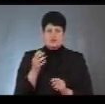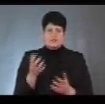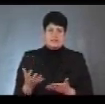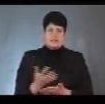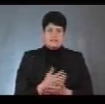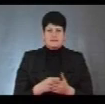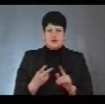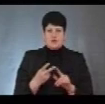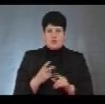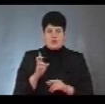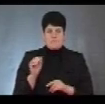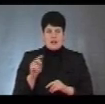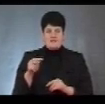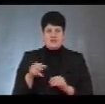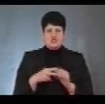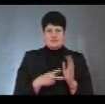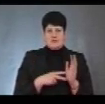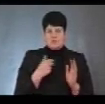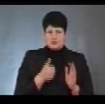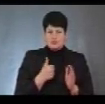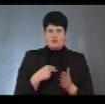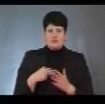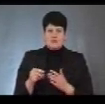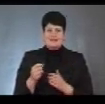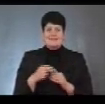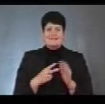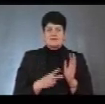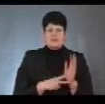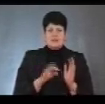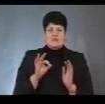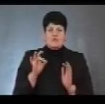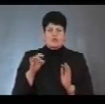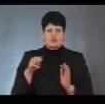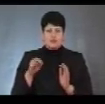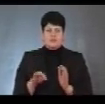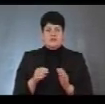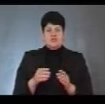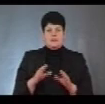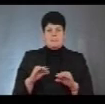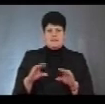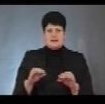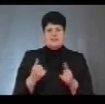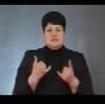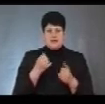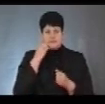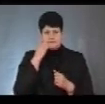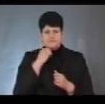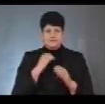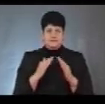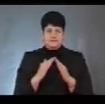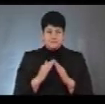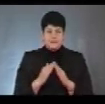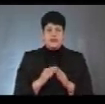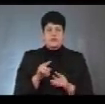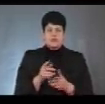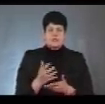другого благодійного балу у 2017-му, закупили 17 ортопедичних матраців для Петриківського геріатричного пансіонату. Тоді